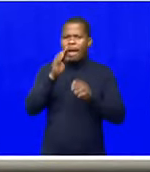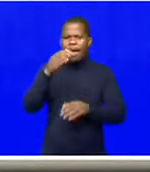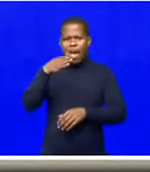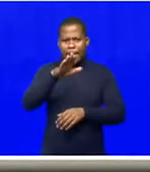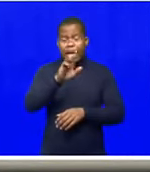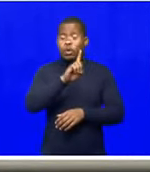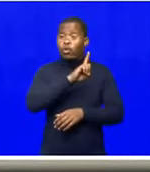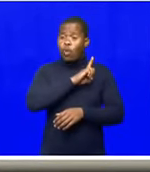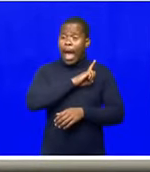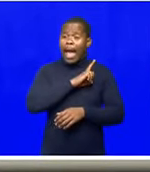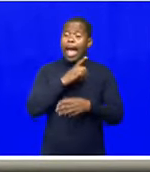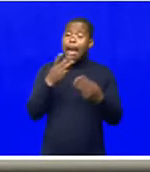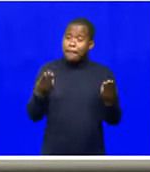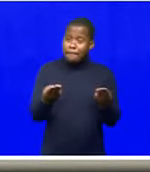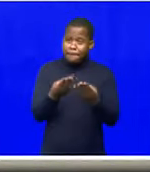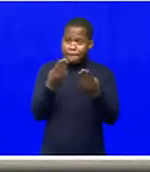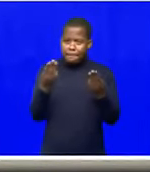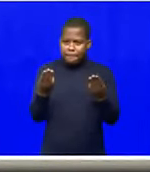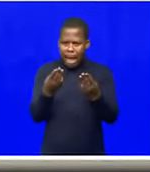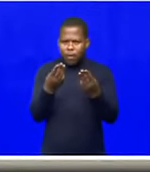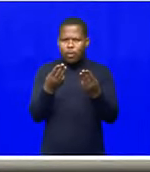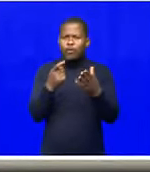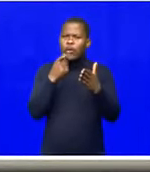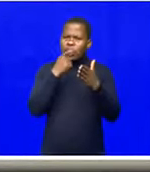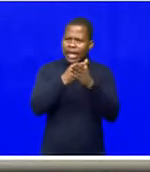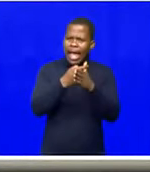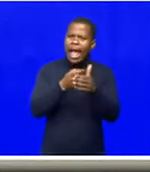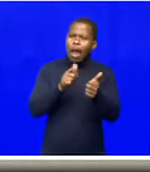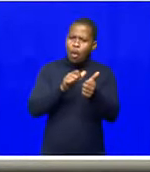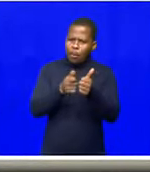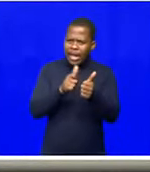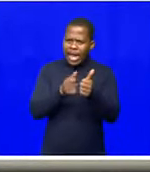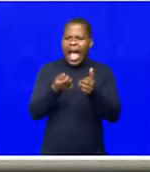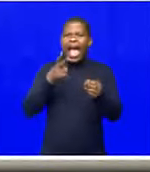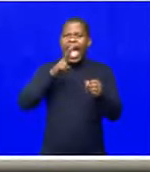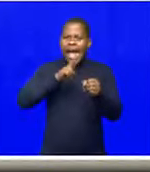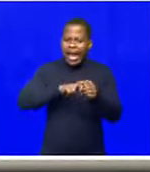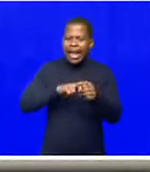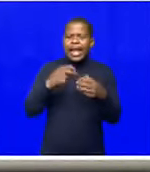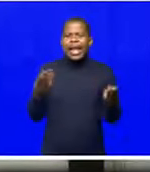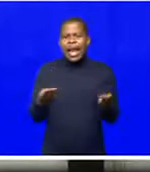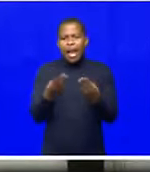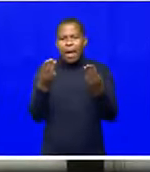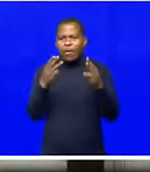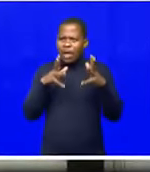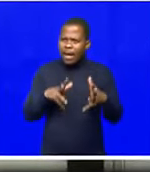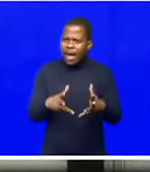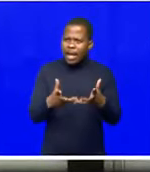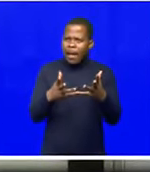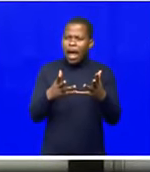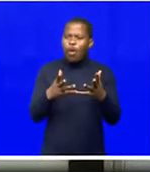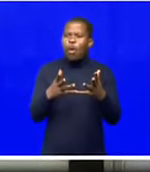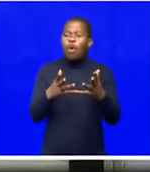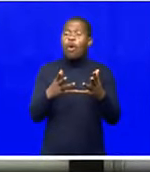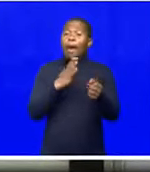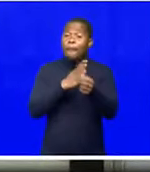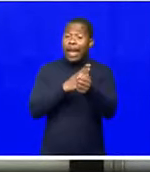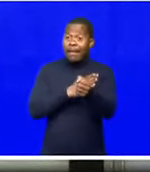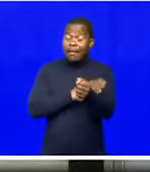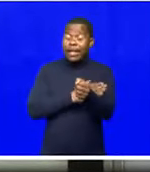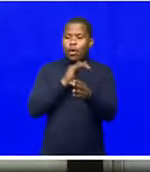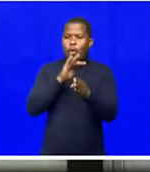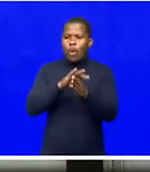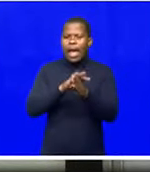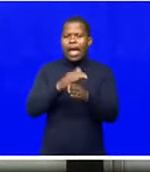suthi nema farmers akhona ukwakha inzuzo. Imvuna ibese ikhuthata abalimi